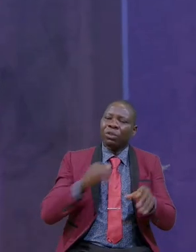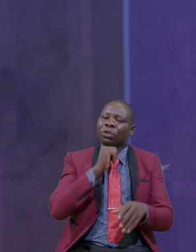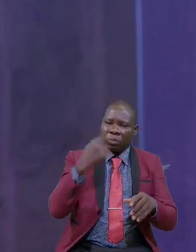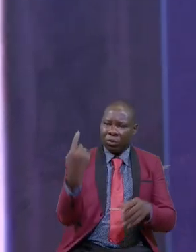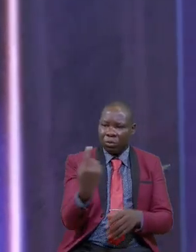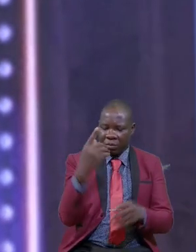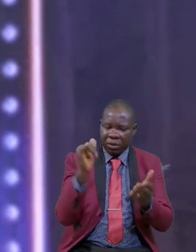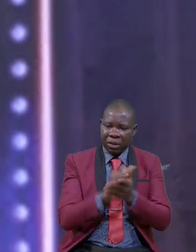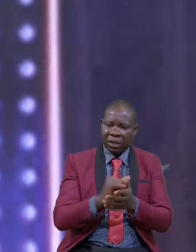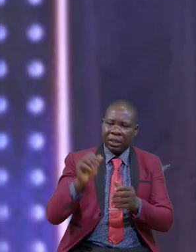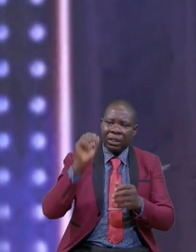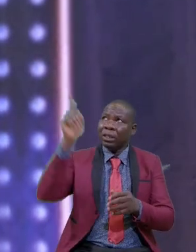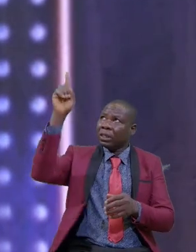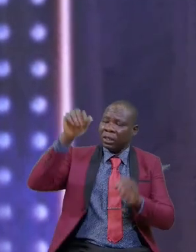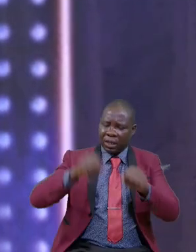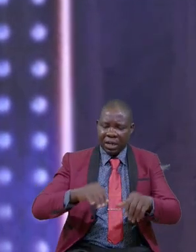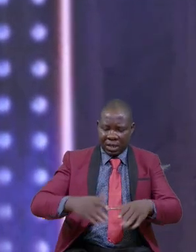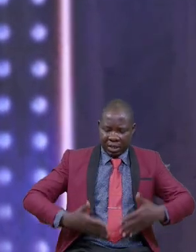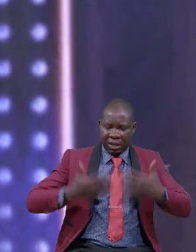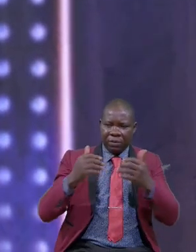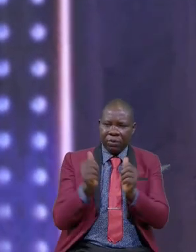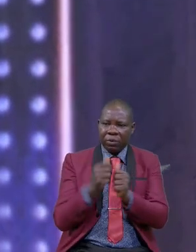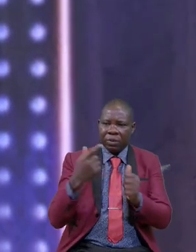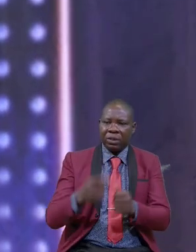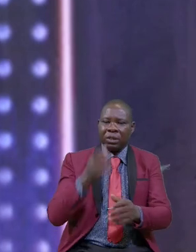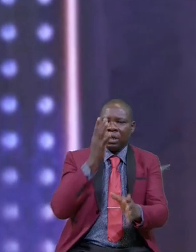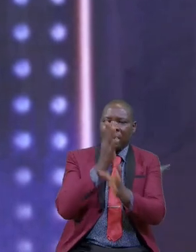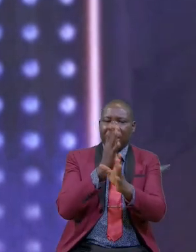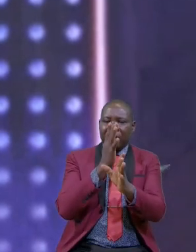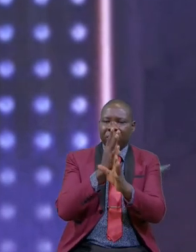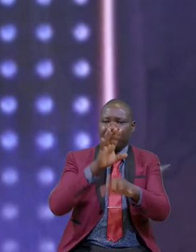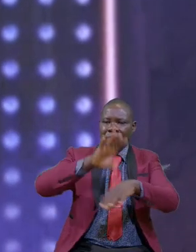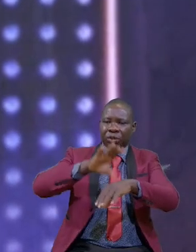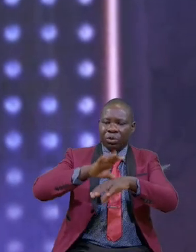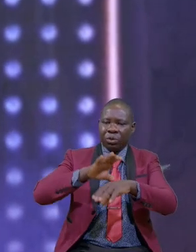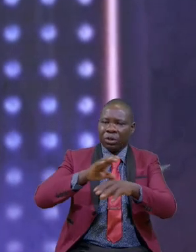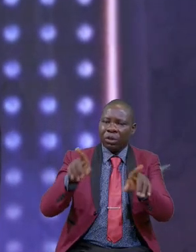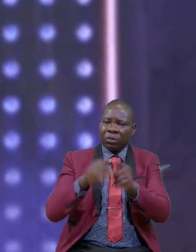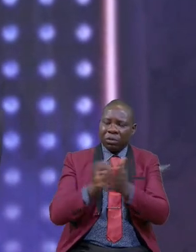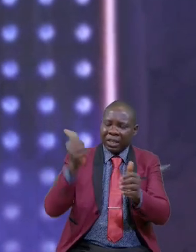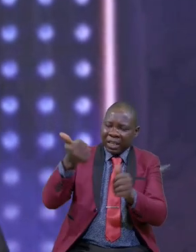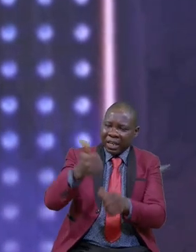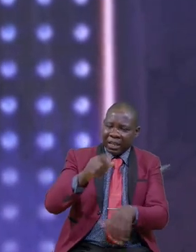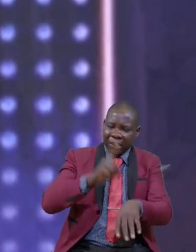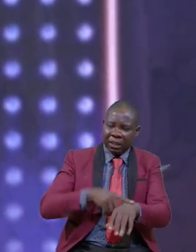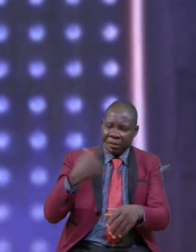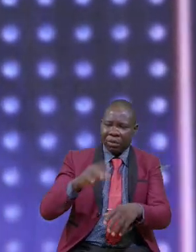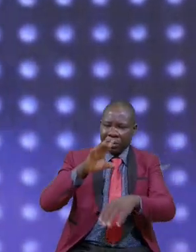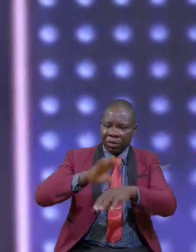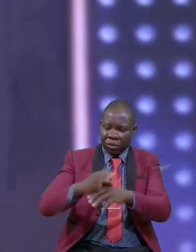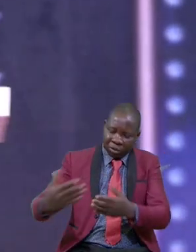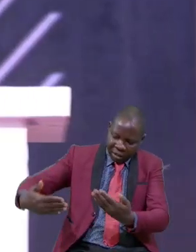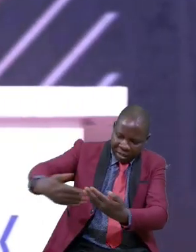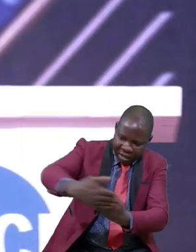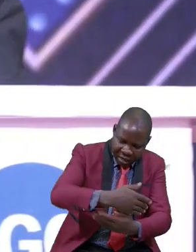assemblée invoque le Seigneur, nous ne parlons pas de la grâce du mérite, mais il habite dans cette assemblée, dans